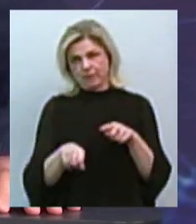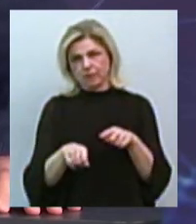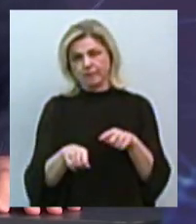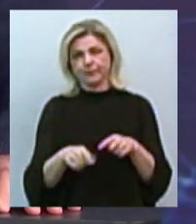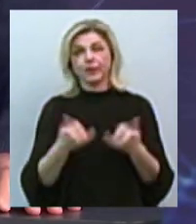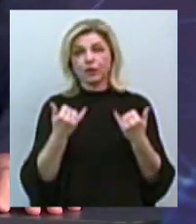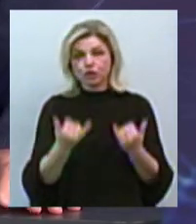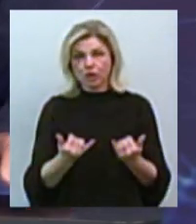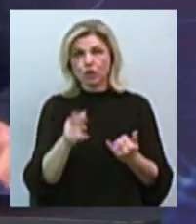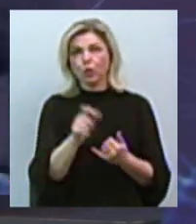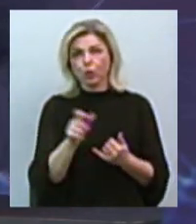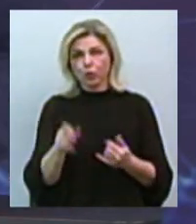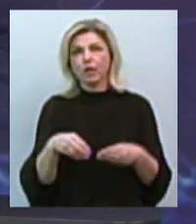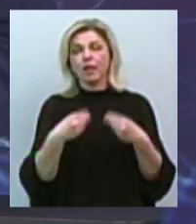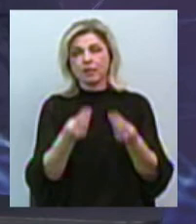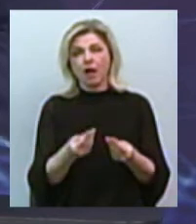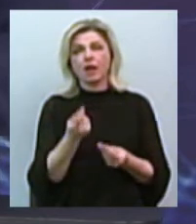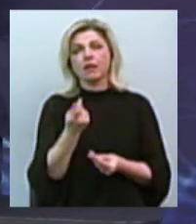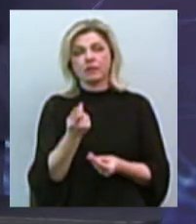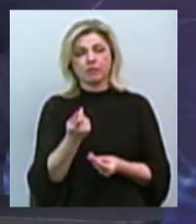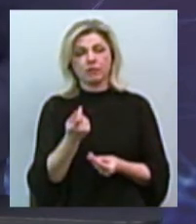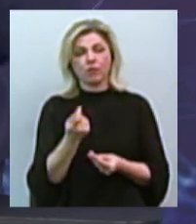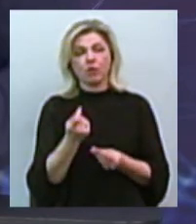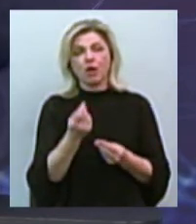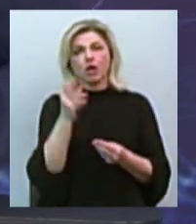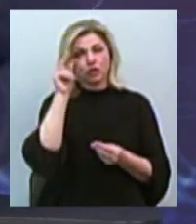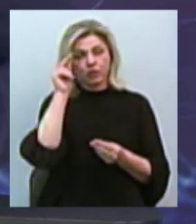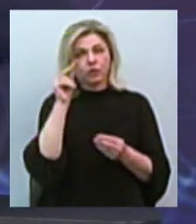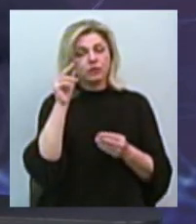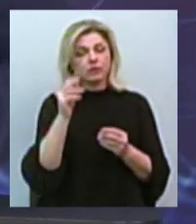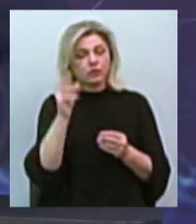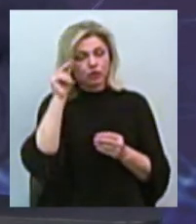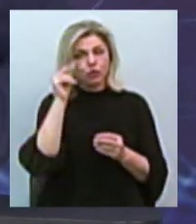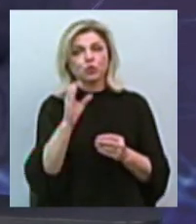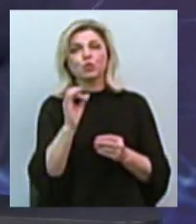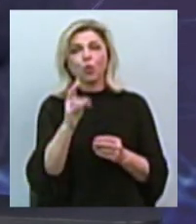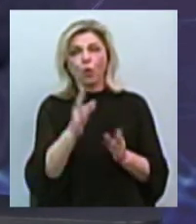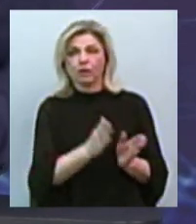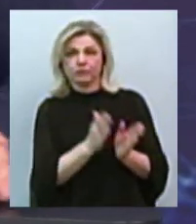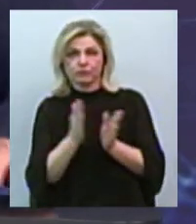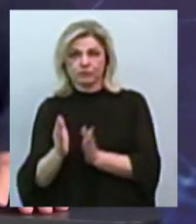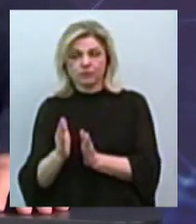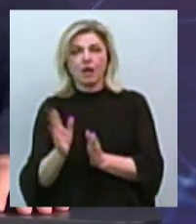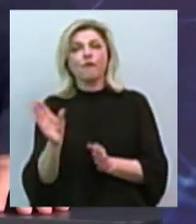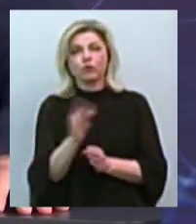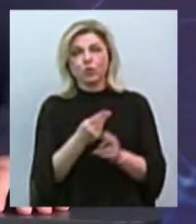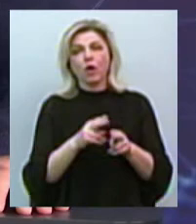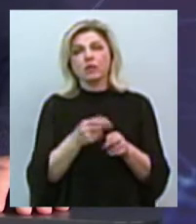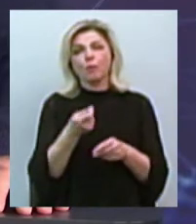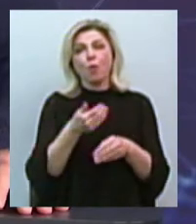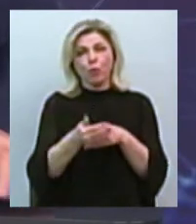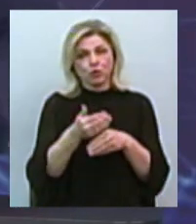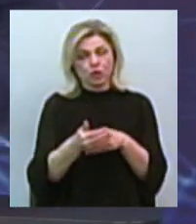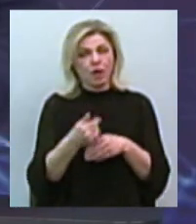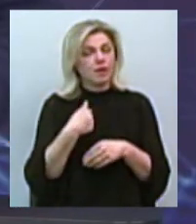вот людям дали некоторую такую отсрочку о том, что все это к этому придет позже. Я не